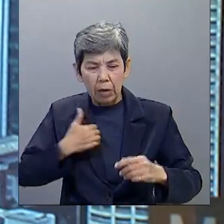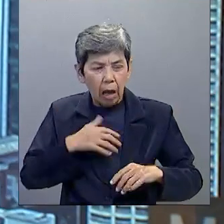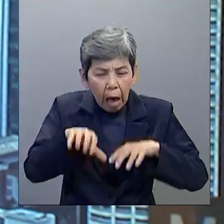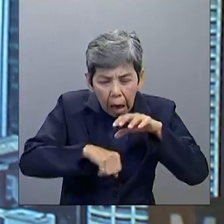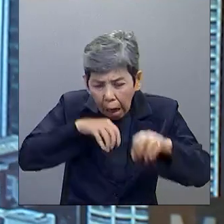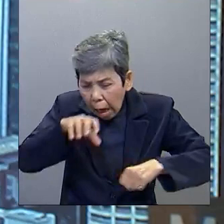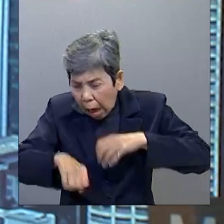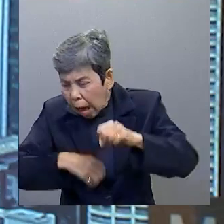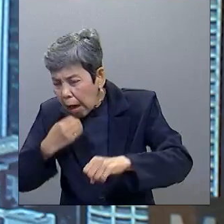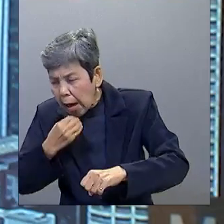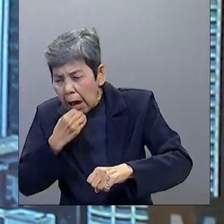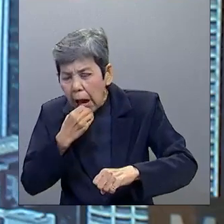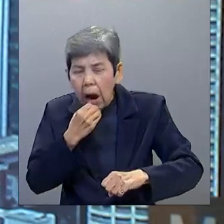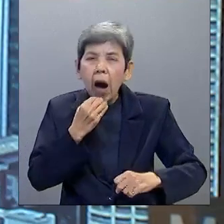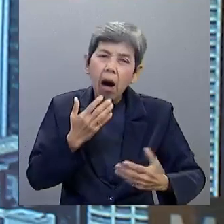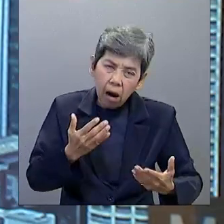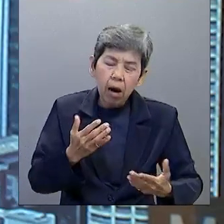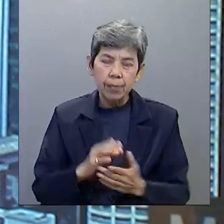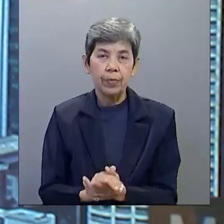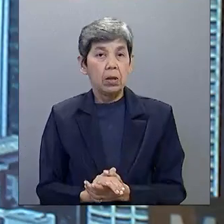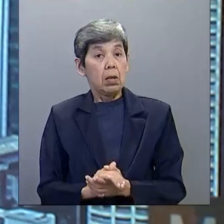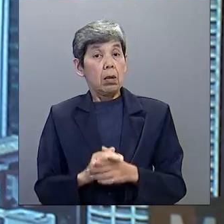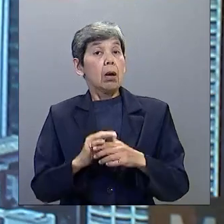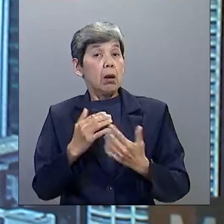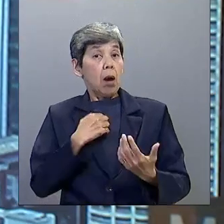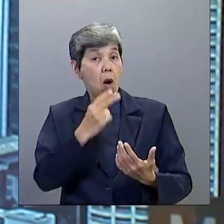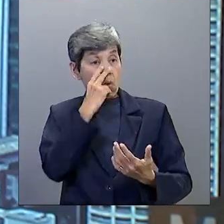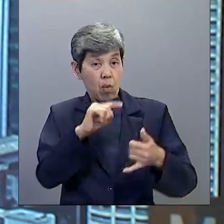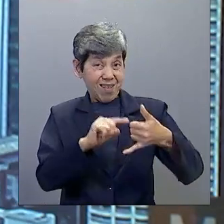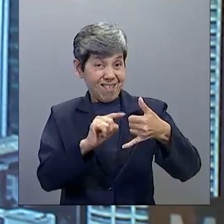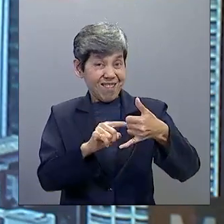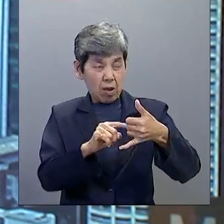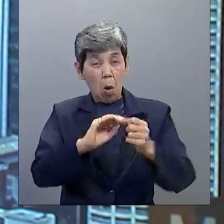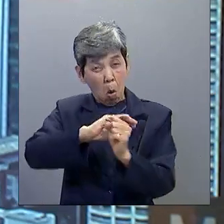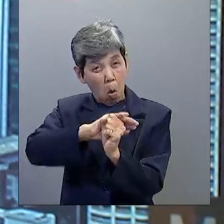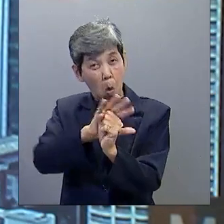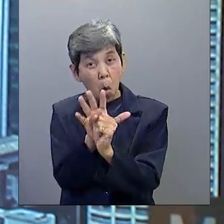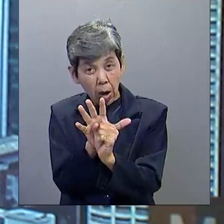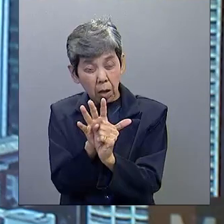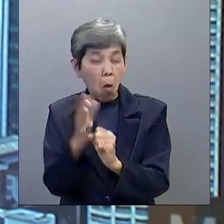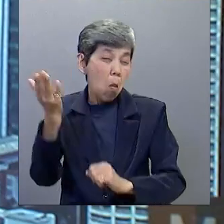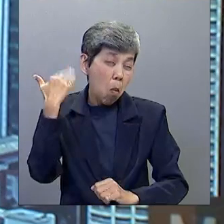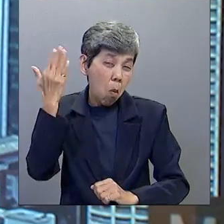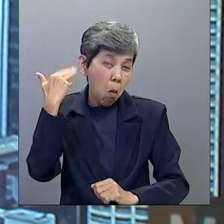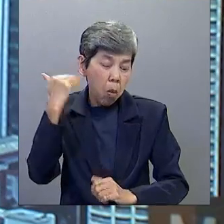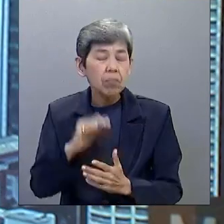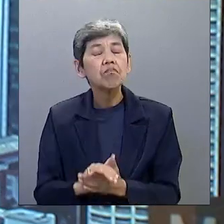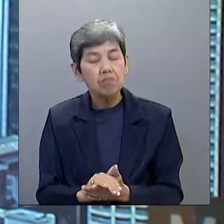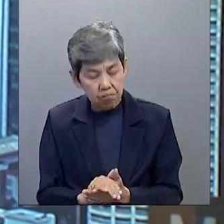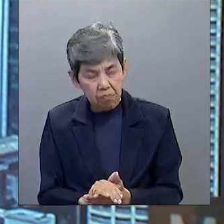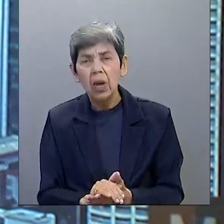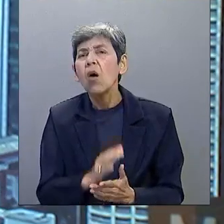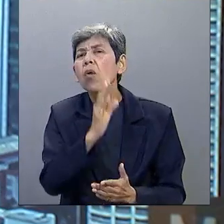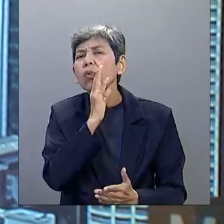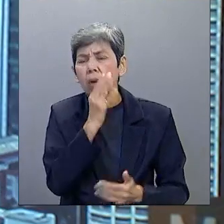อย่างอื่นทานที่มาทดแทนกับอาหารด้วยหรือว่าโดยเฉพาะอย่างยิ่งค่ะคุณผู้ชมช่วงโควิด -19 ที่ผ่านมาคำถามคือว่าถ้